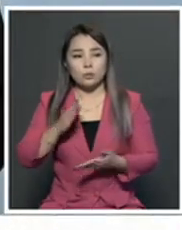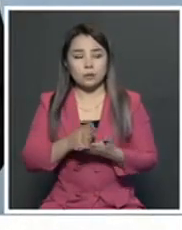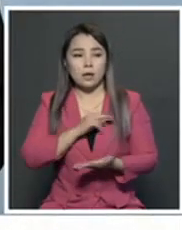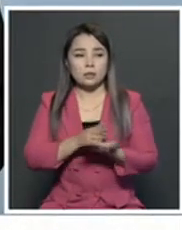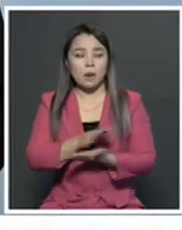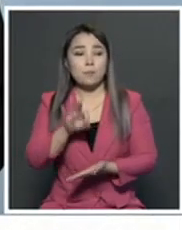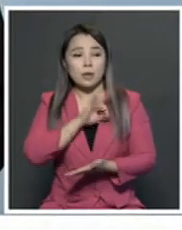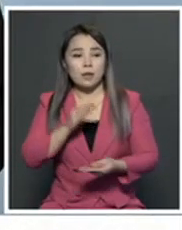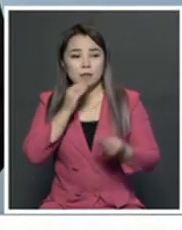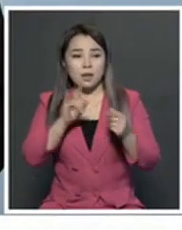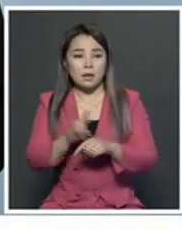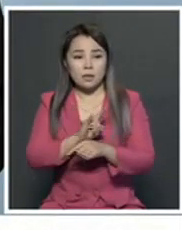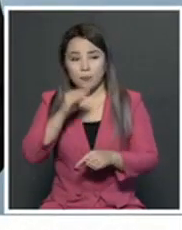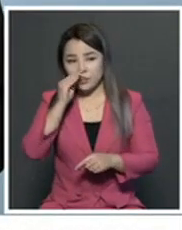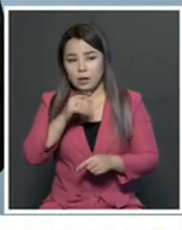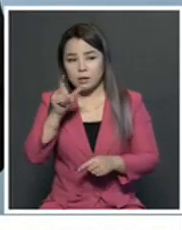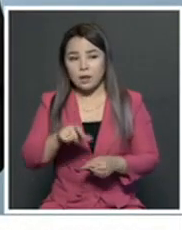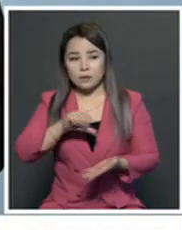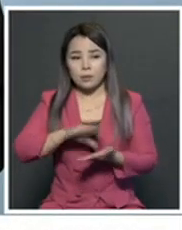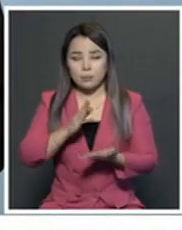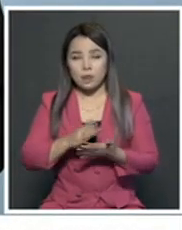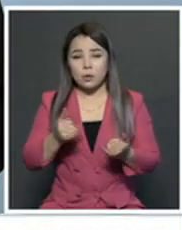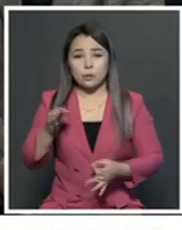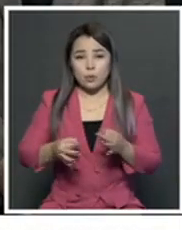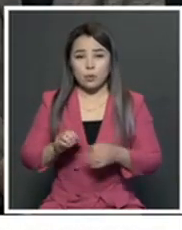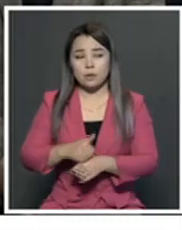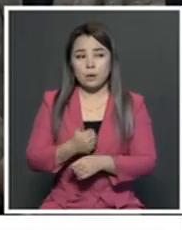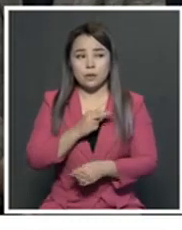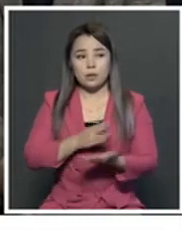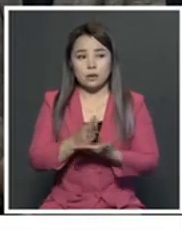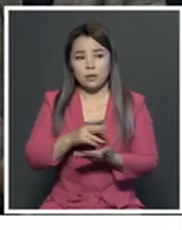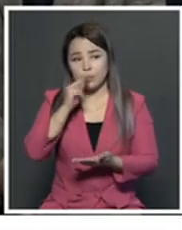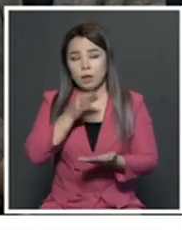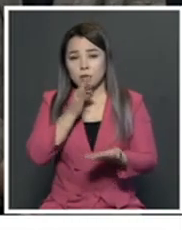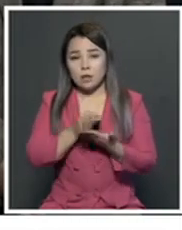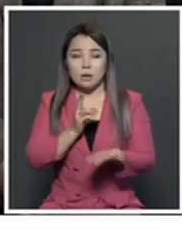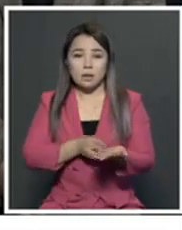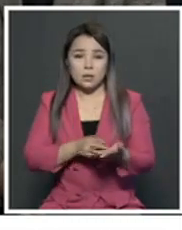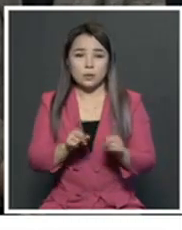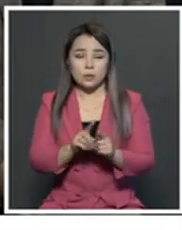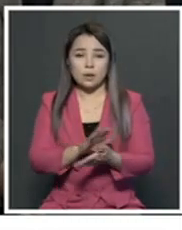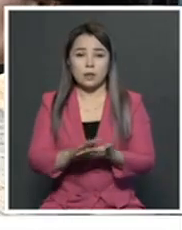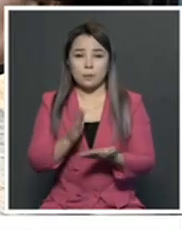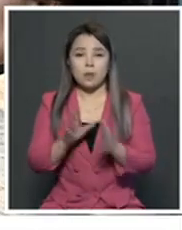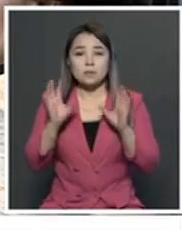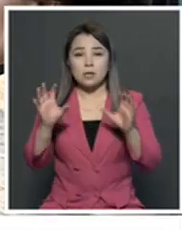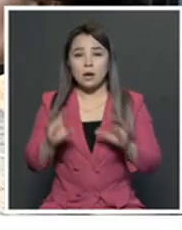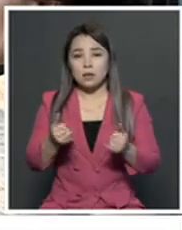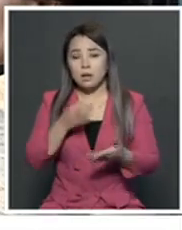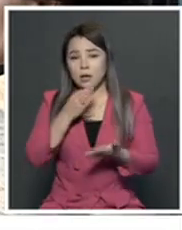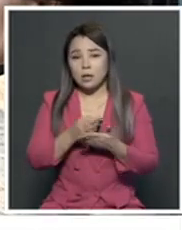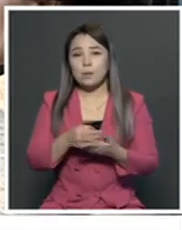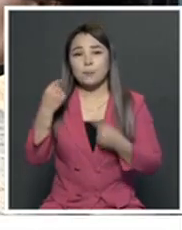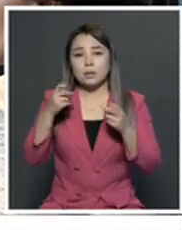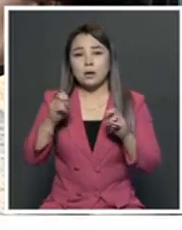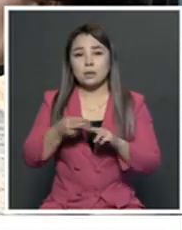қызметін пайдаланып алаяқтық жасады деген айып тағылған еді. Алайда сот әкімдік қызметкерінің кінәсіздігі дәлелденіп ақтады. Ол жуырда өзін заңсыз қудалаған үшін